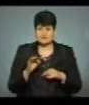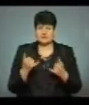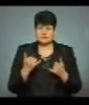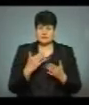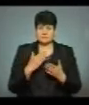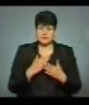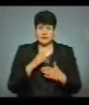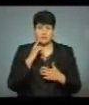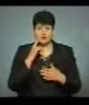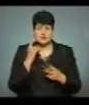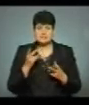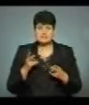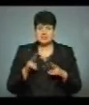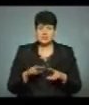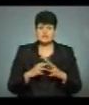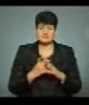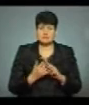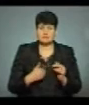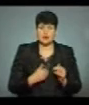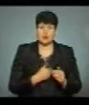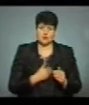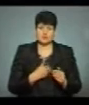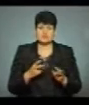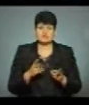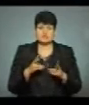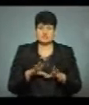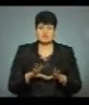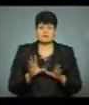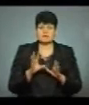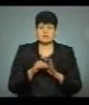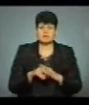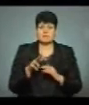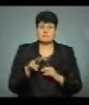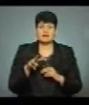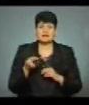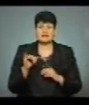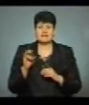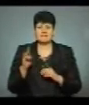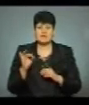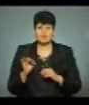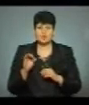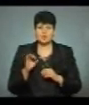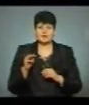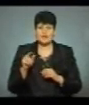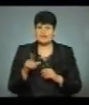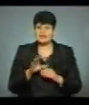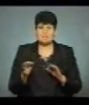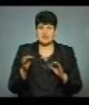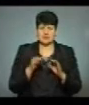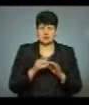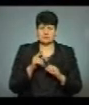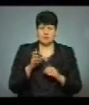йде, молоді залишаються в селах, ми хочемо залишитися в складі Млиновецької ОТГ і не приєднувати нас до збору. Якщо до